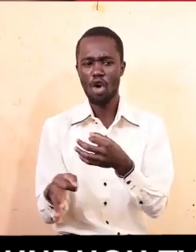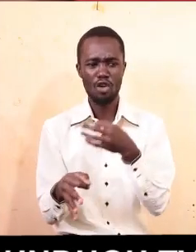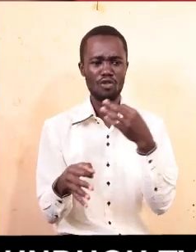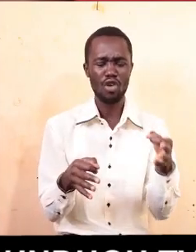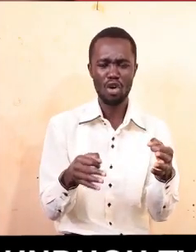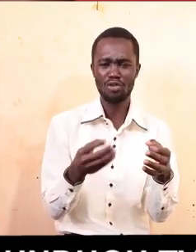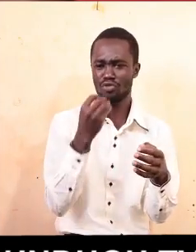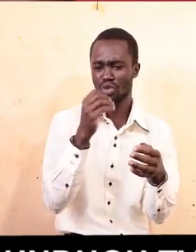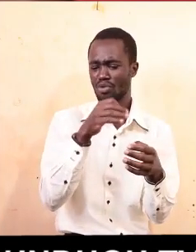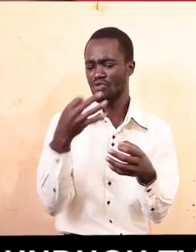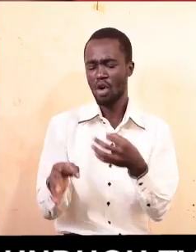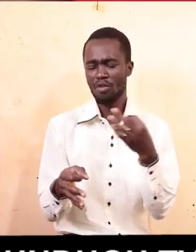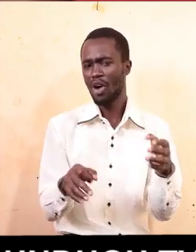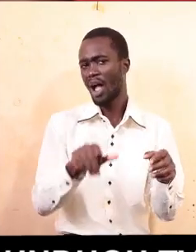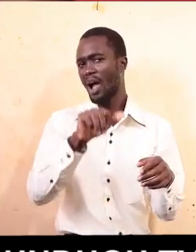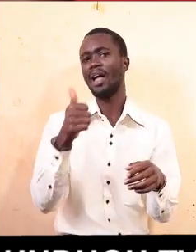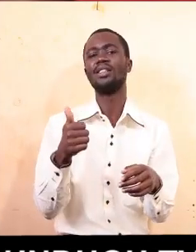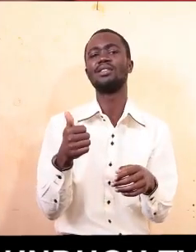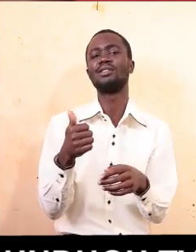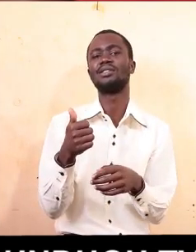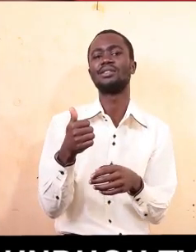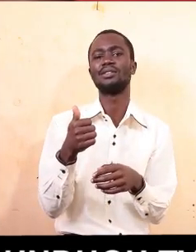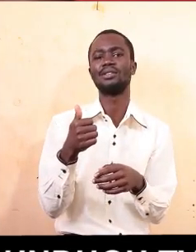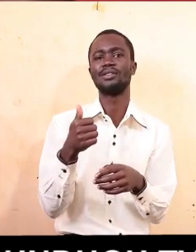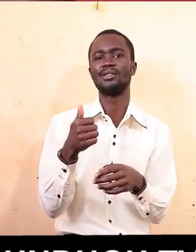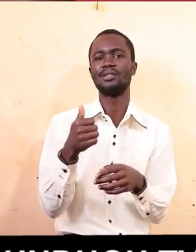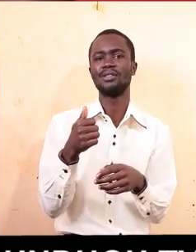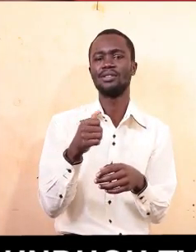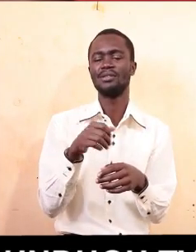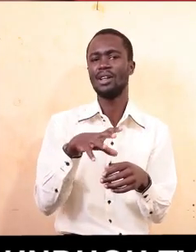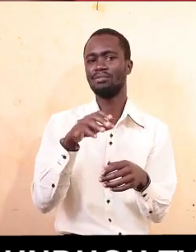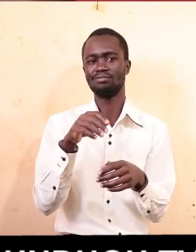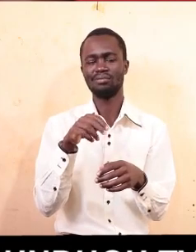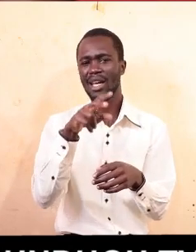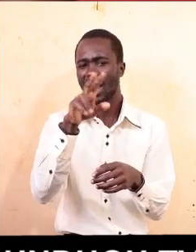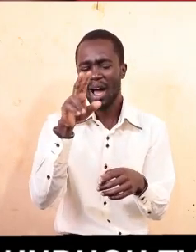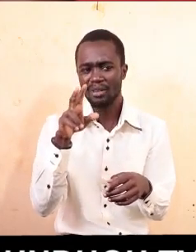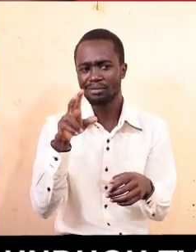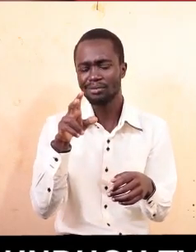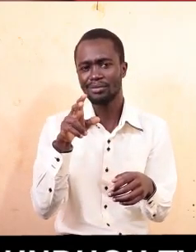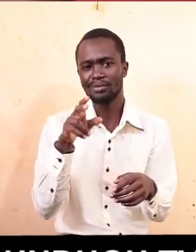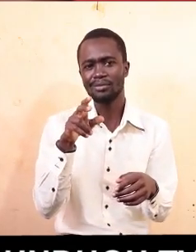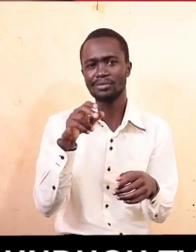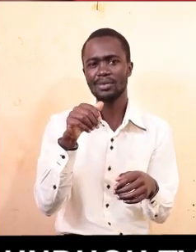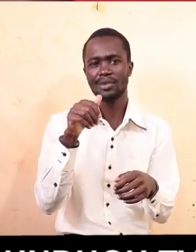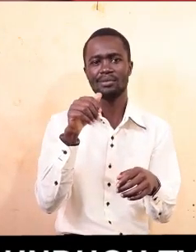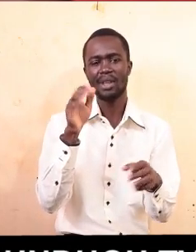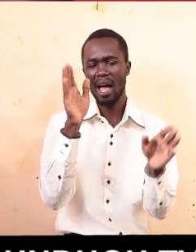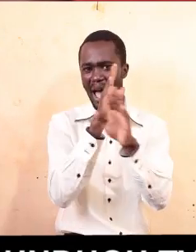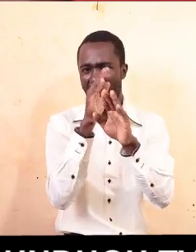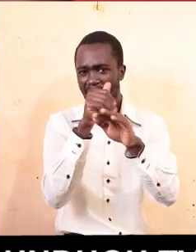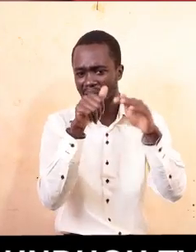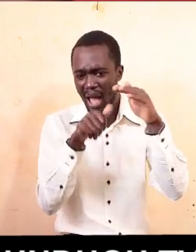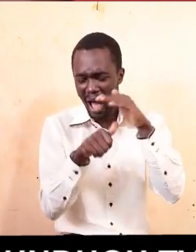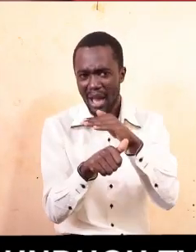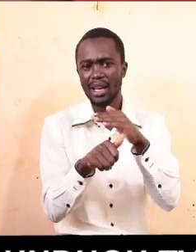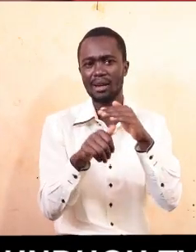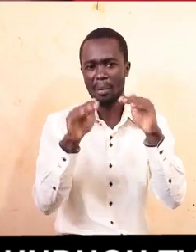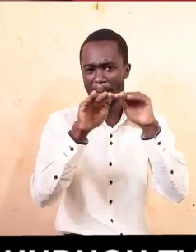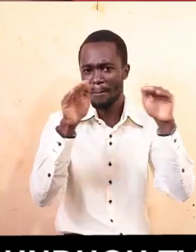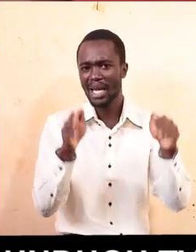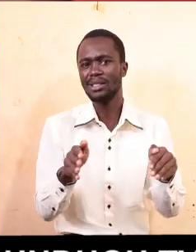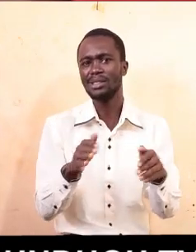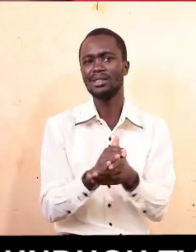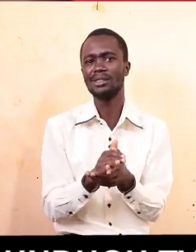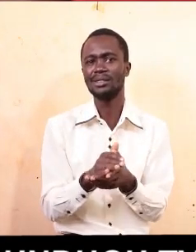wengine wakakimbia wakaingia huko chini ya vitanda akitafuta usalama wake. Na hiyo